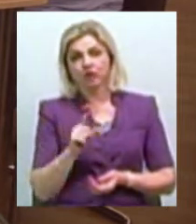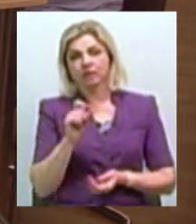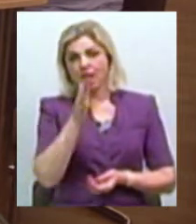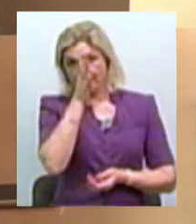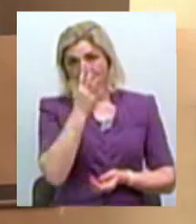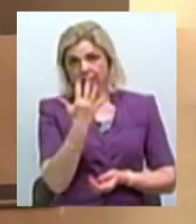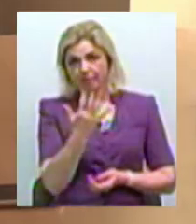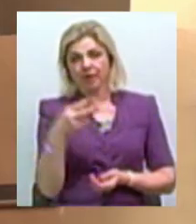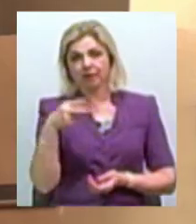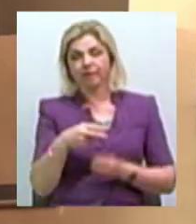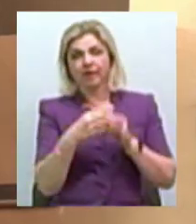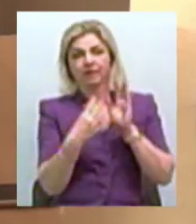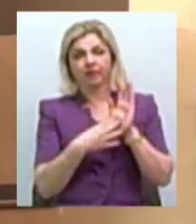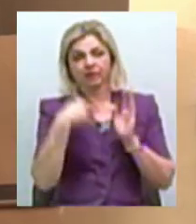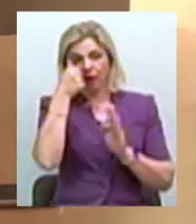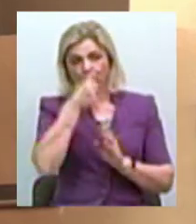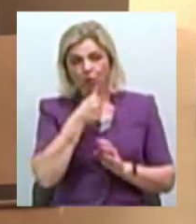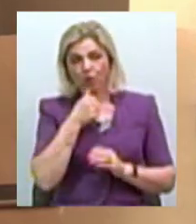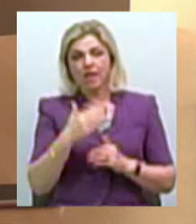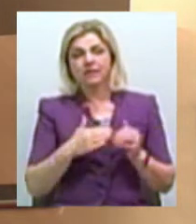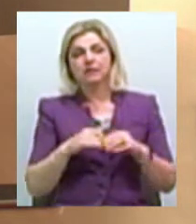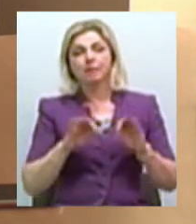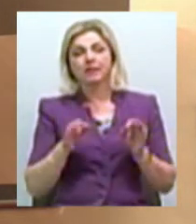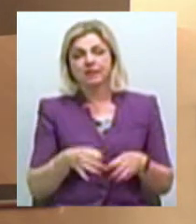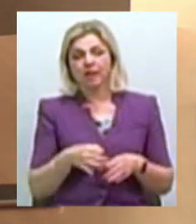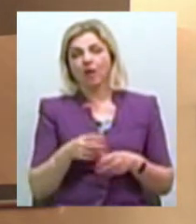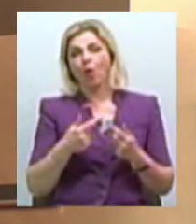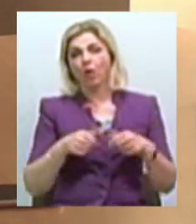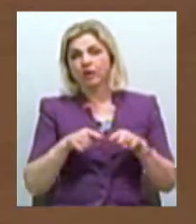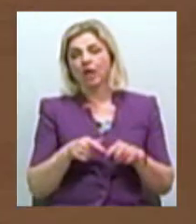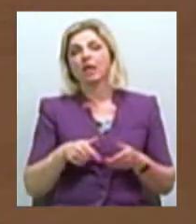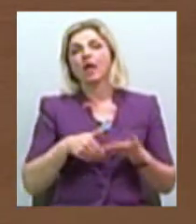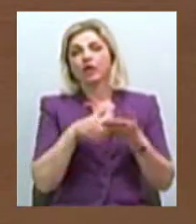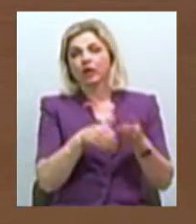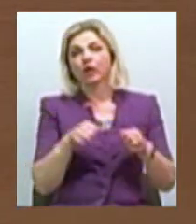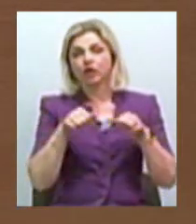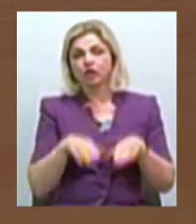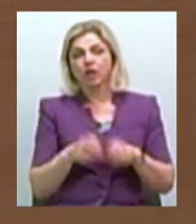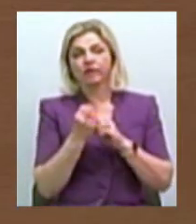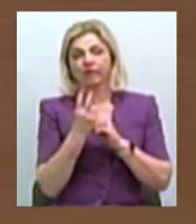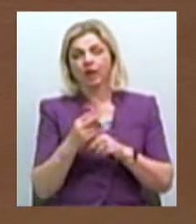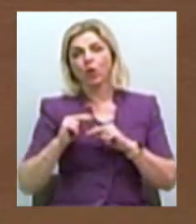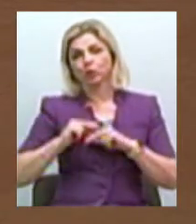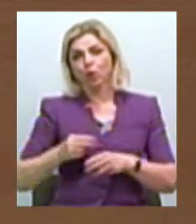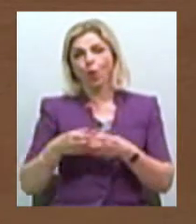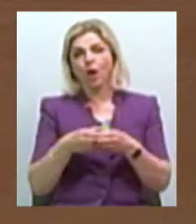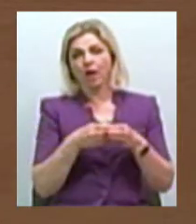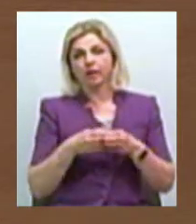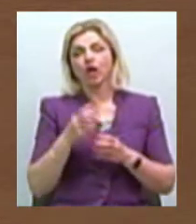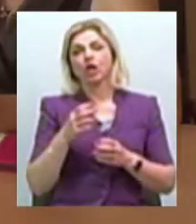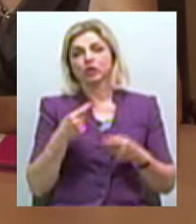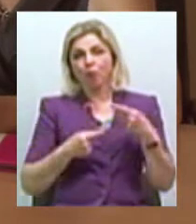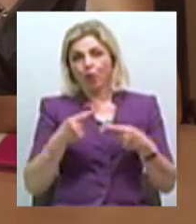місяців 2019 року фахівці відділення сприяли вирішенню 12 колективних трудових спорів на виробничому